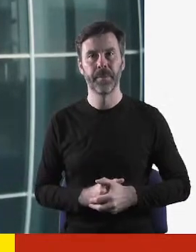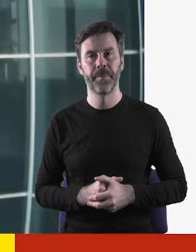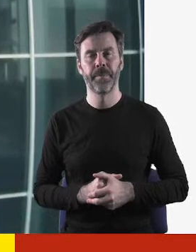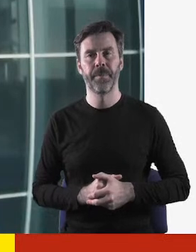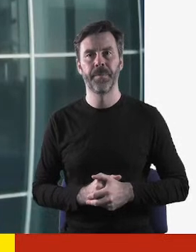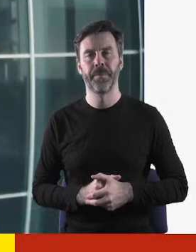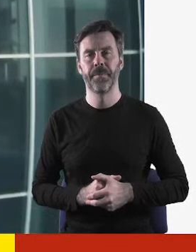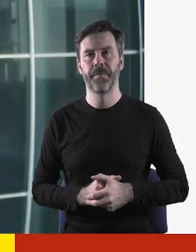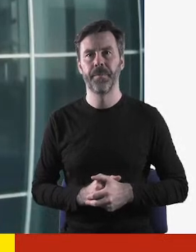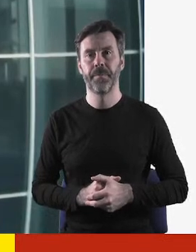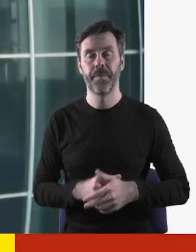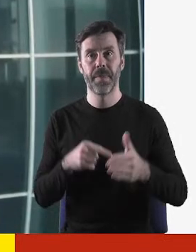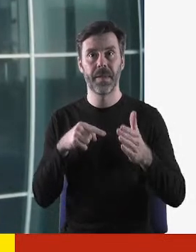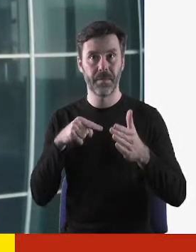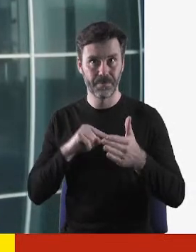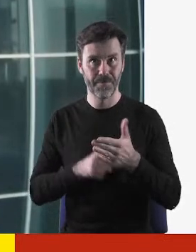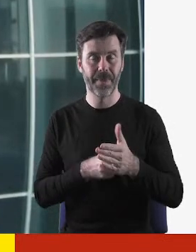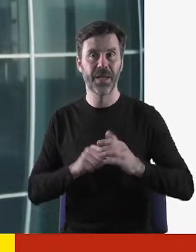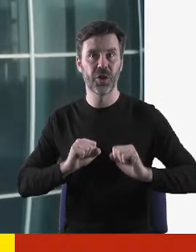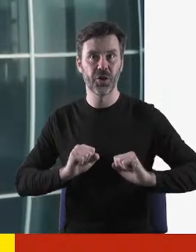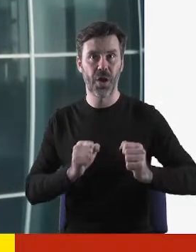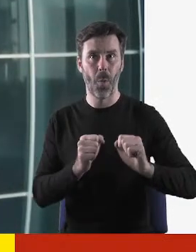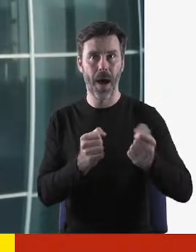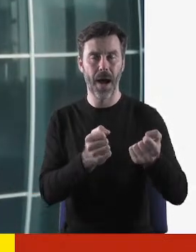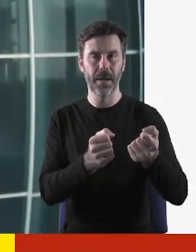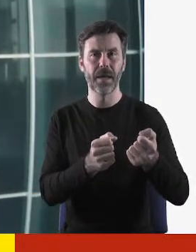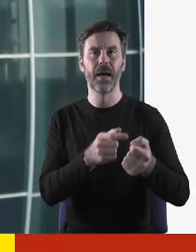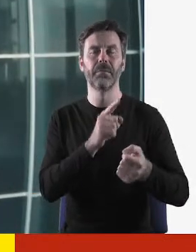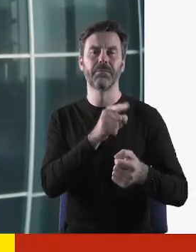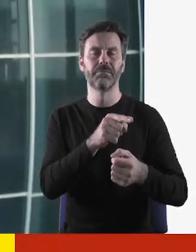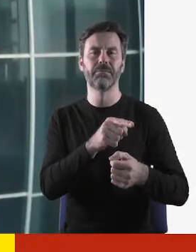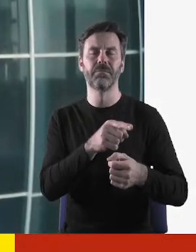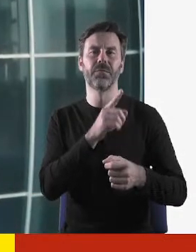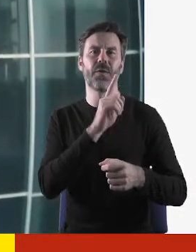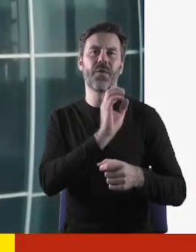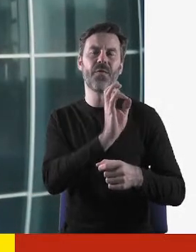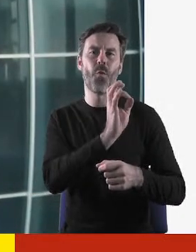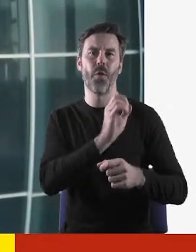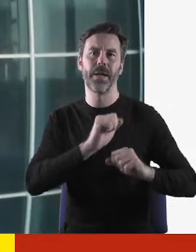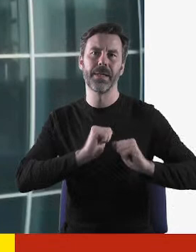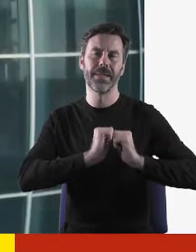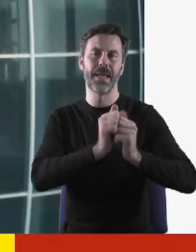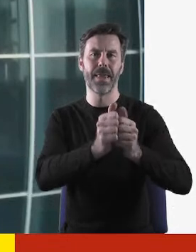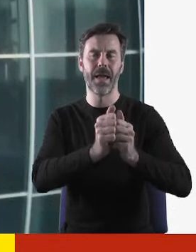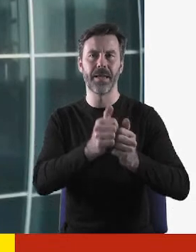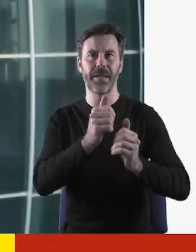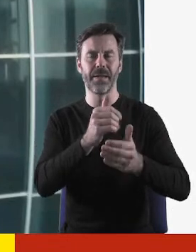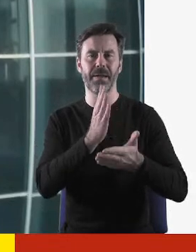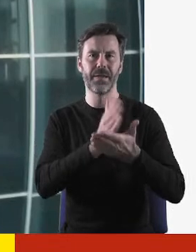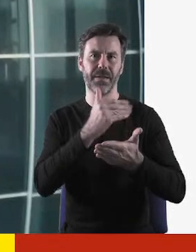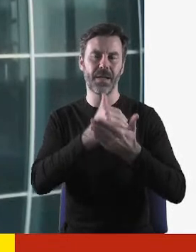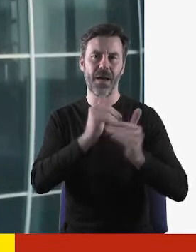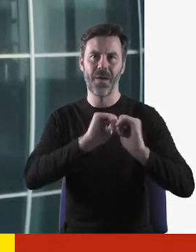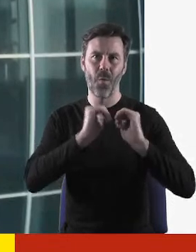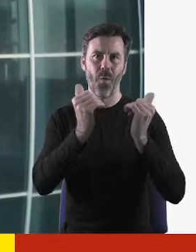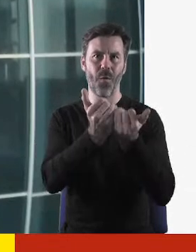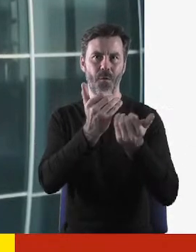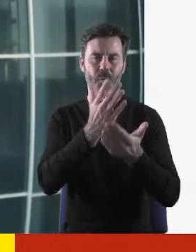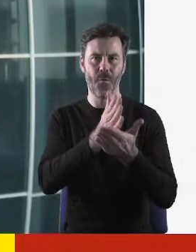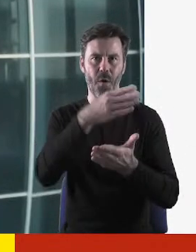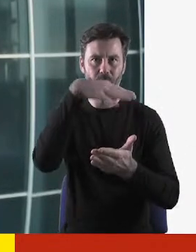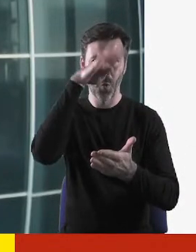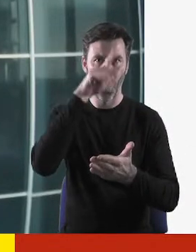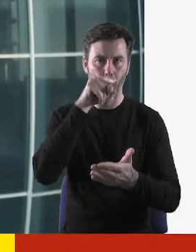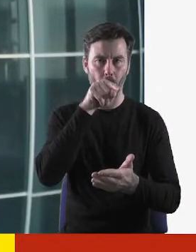o te działania, które leżą w kompetencji samorządu województwa, za które on odpowiada i za które może z